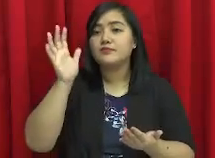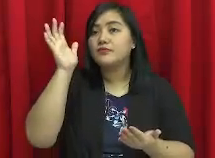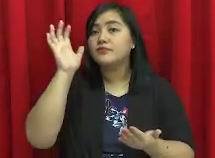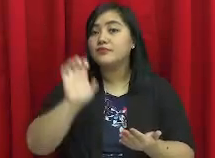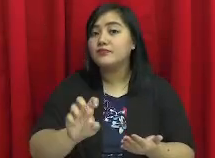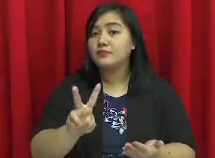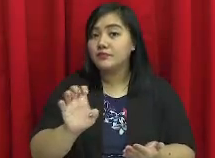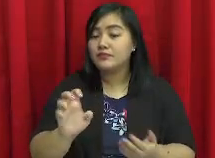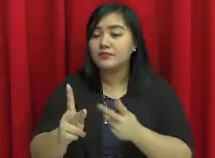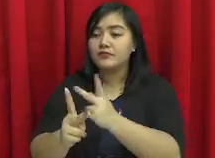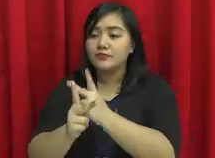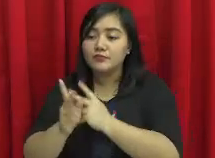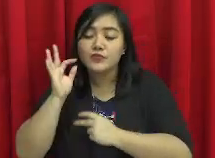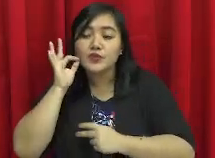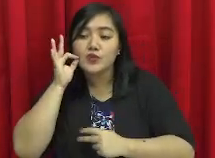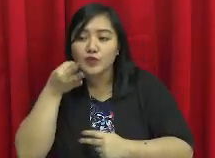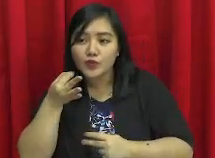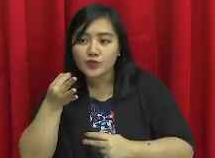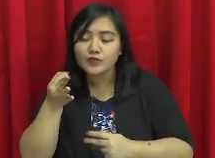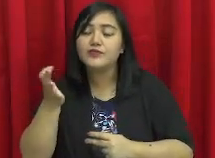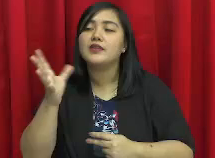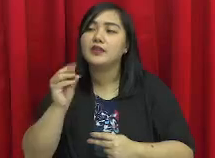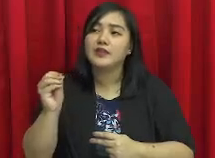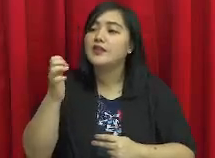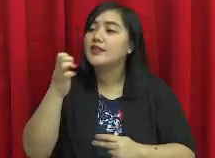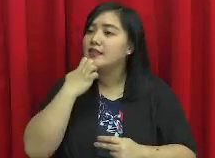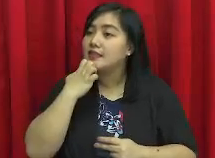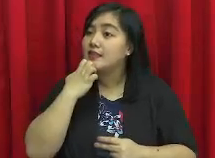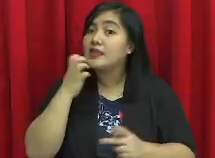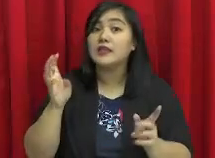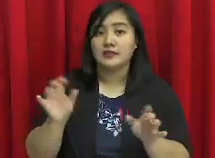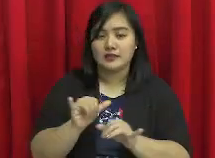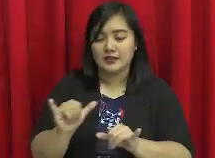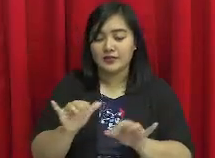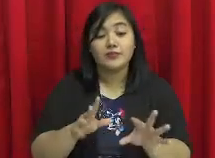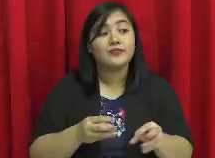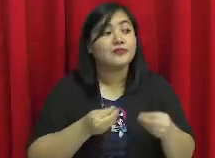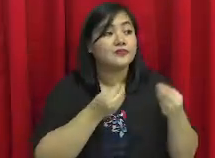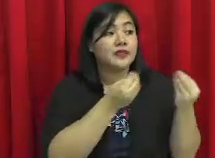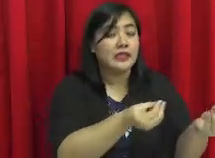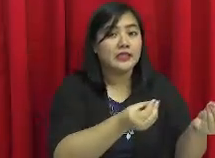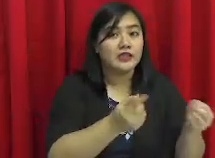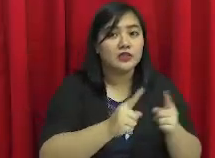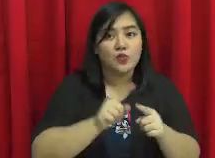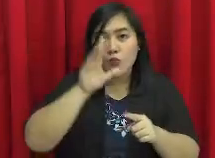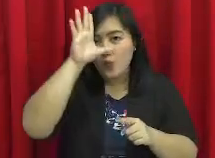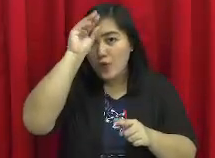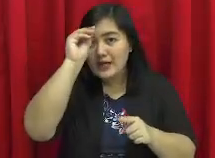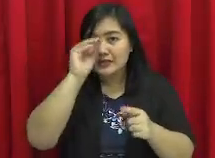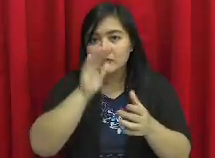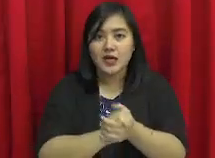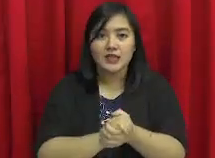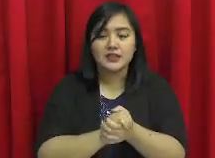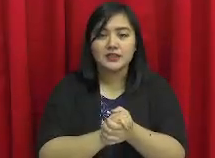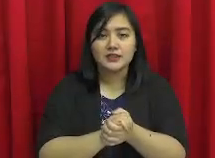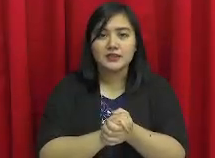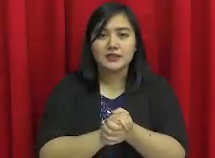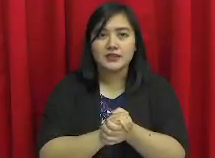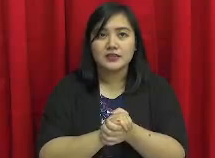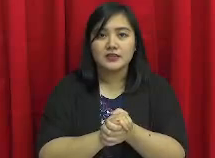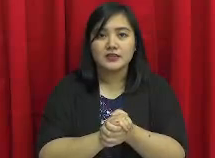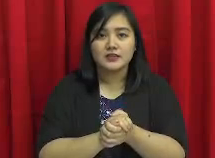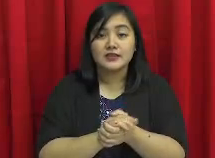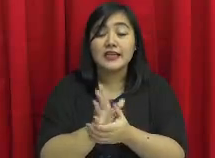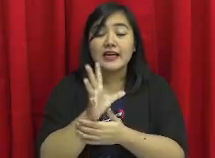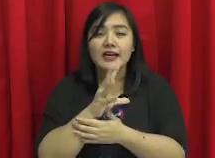did eat, and gave also unto her husband with her. And then may colon, anong ginawa?